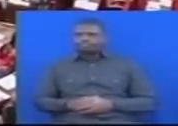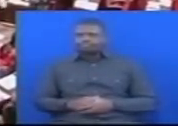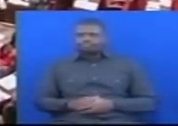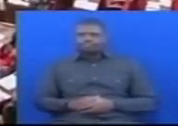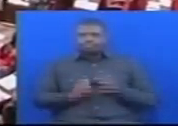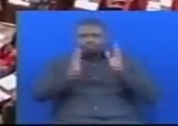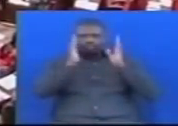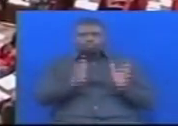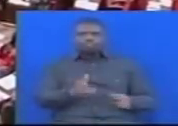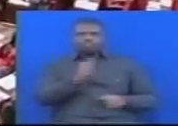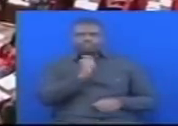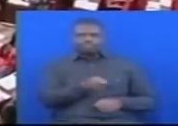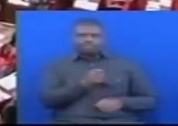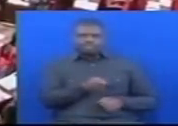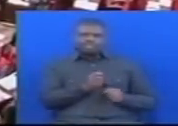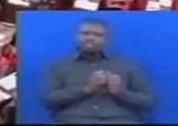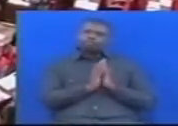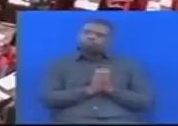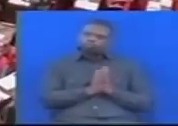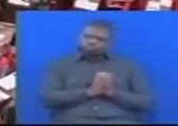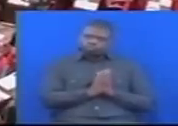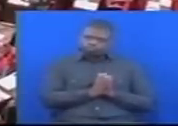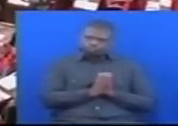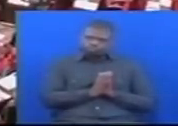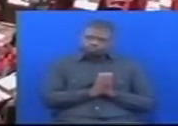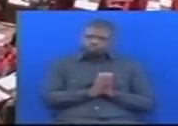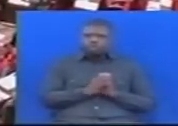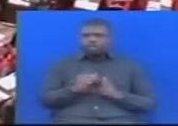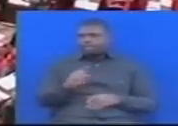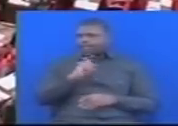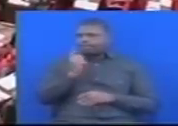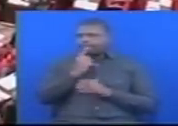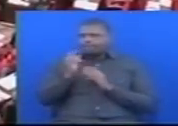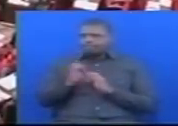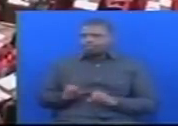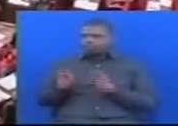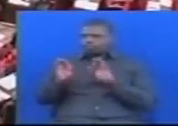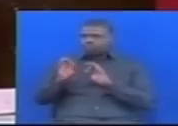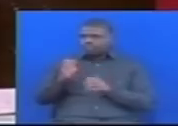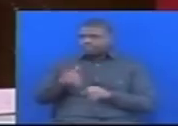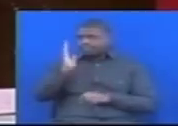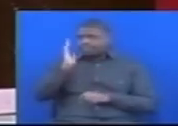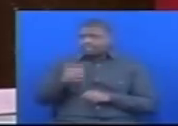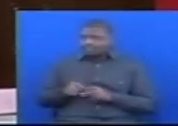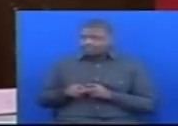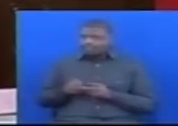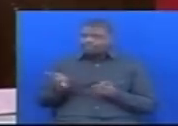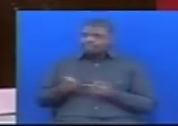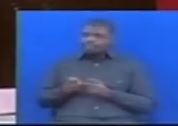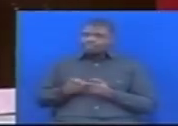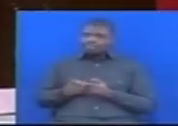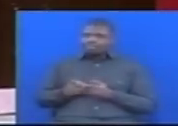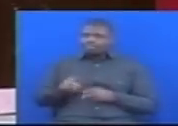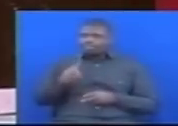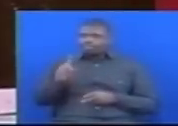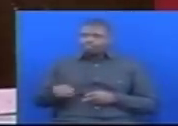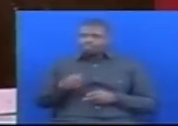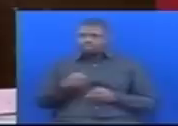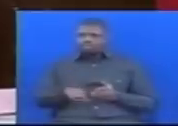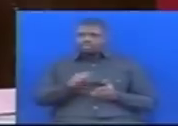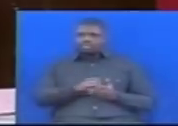Mheshimiwa Speaker, na kushukuru na pongeza pia kwa majibu mazuri ya serikali. Hata hivyo na maswali ya nyongeza